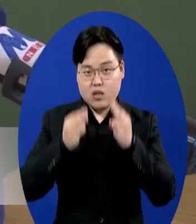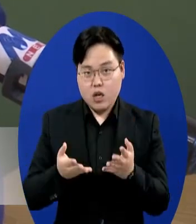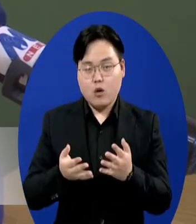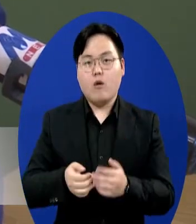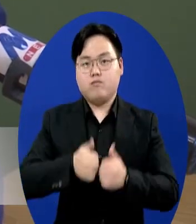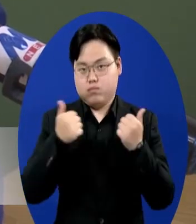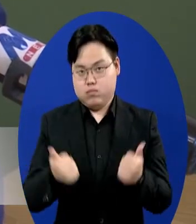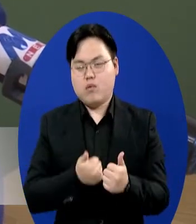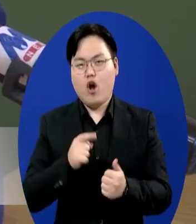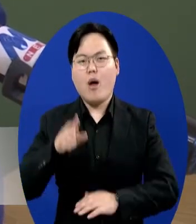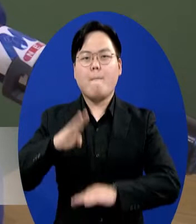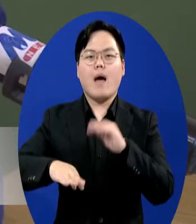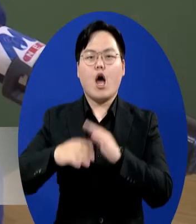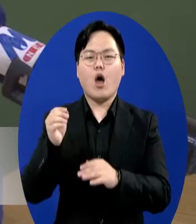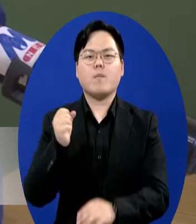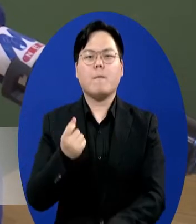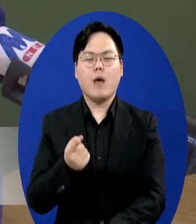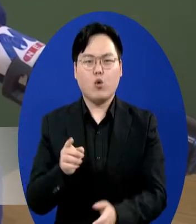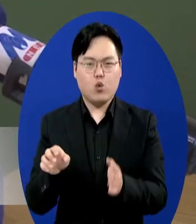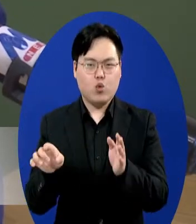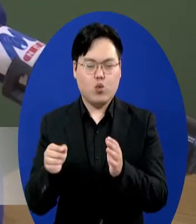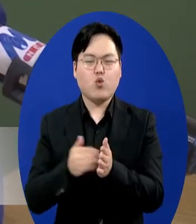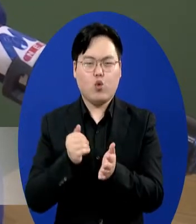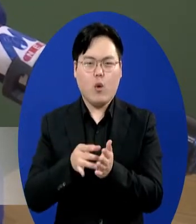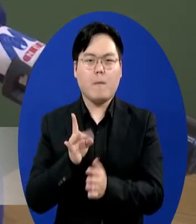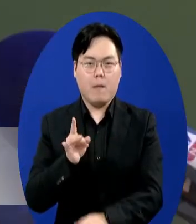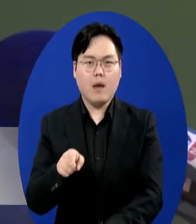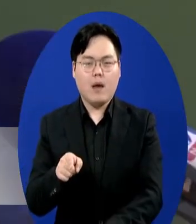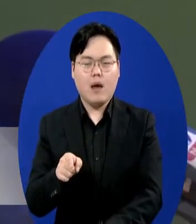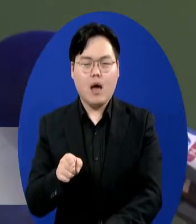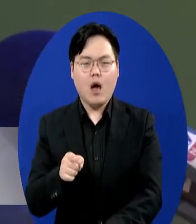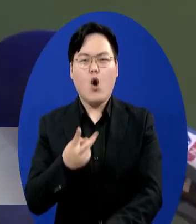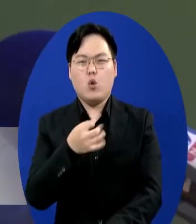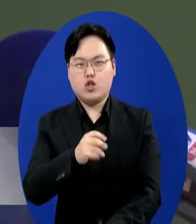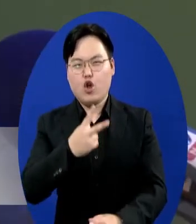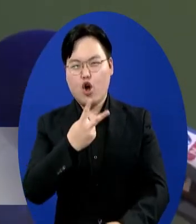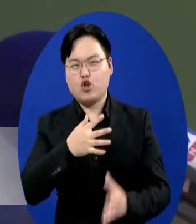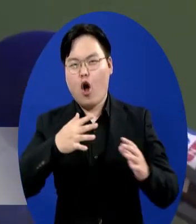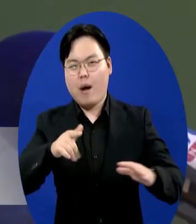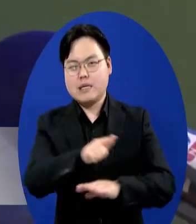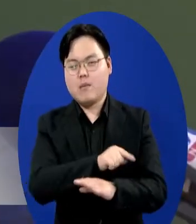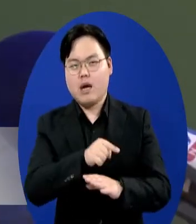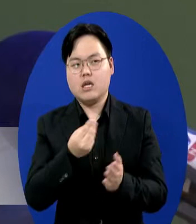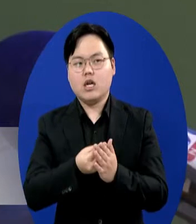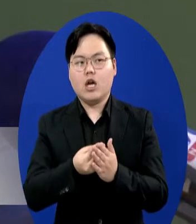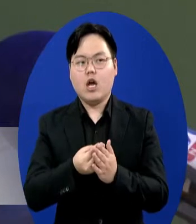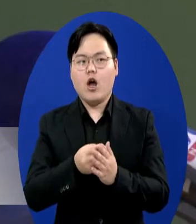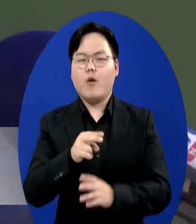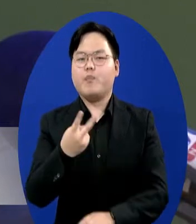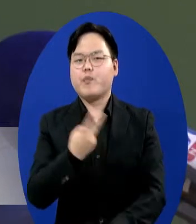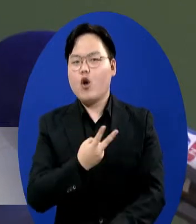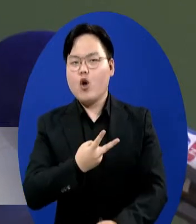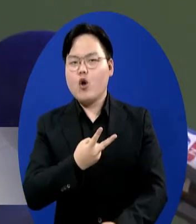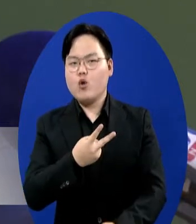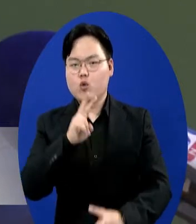болцсон, барих нь үлдсэн. За тэгэхээр үлдчихэж байгаа хоёр том хэсэг байна. Одоо зэс хайлах үйлдвэр, дан хайлах үйлдвэрийн хоёулангийн бол